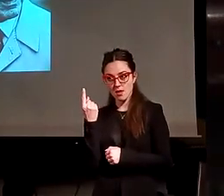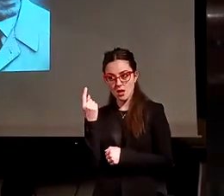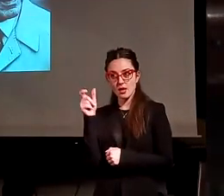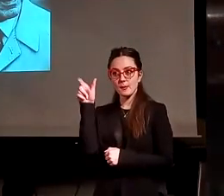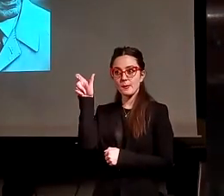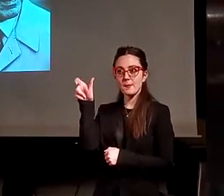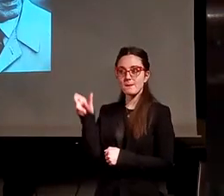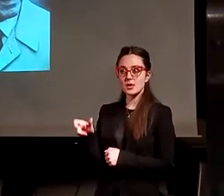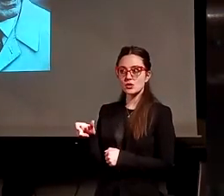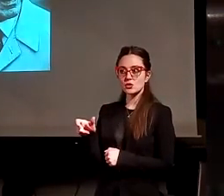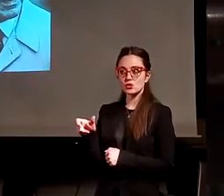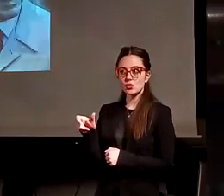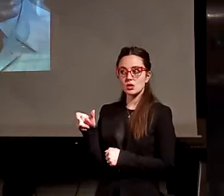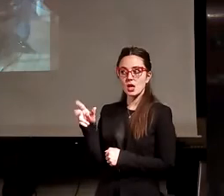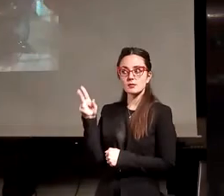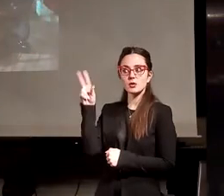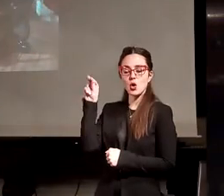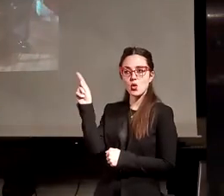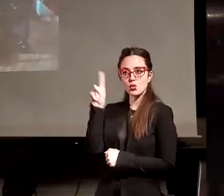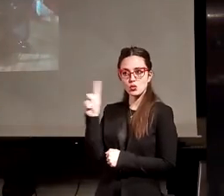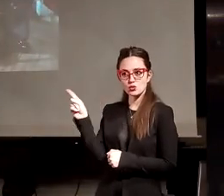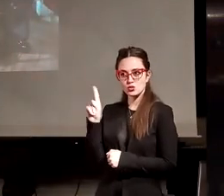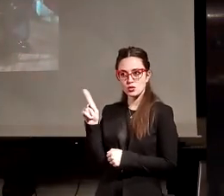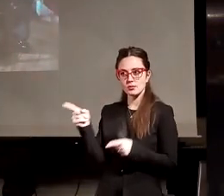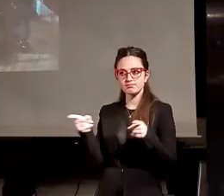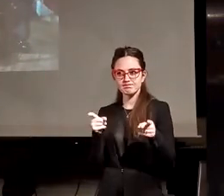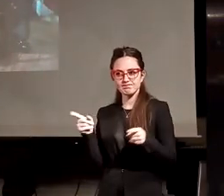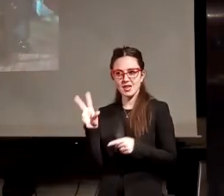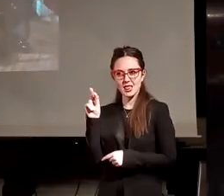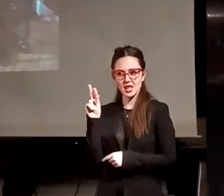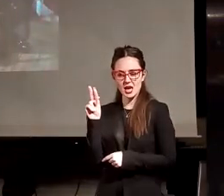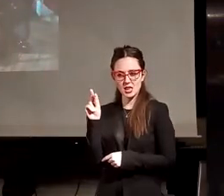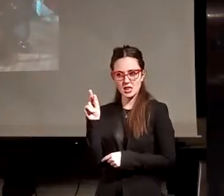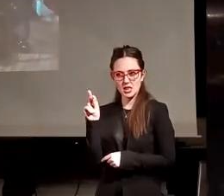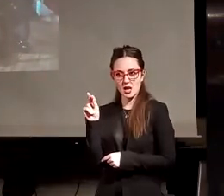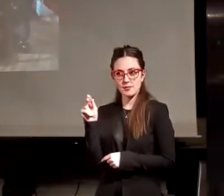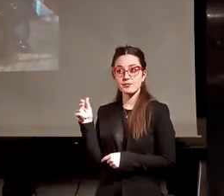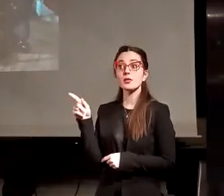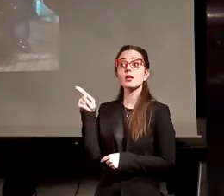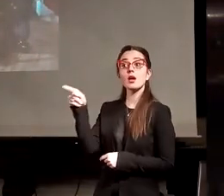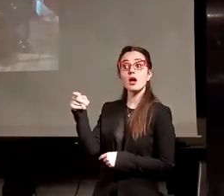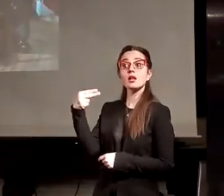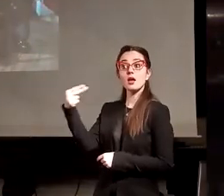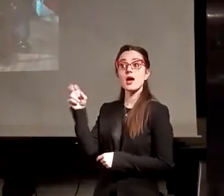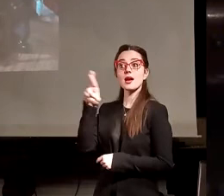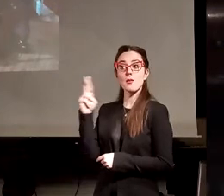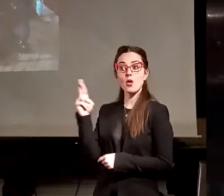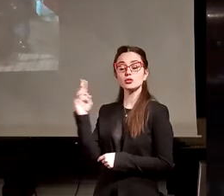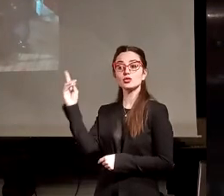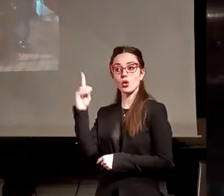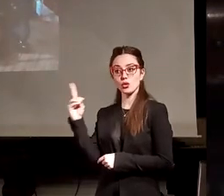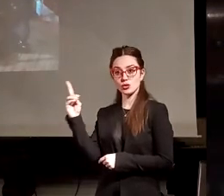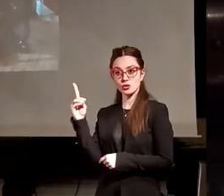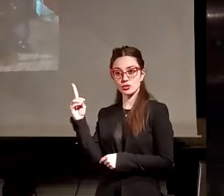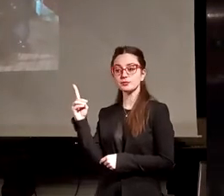era erano gli anni trenta da un anonimo critico argentino mi si chiamava ramon doyle che disse